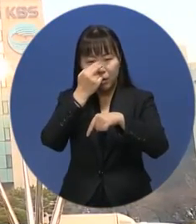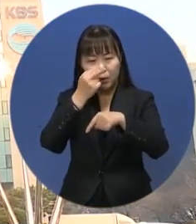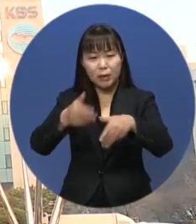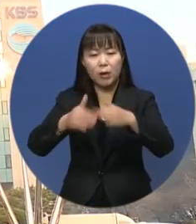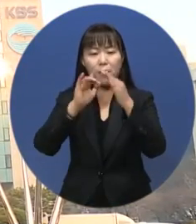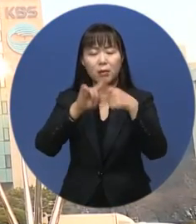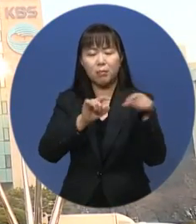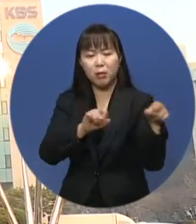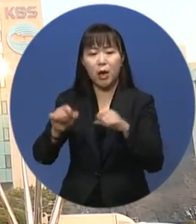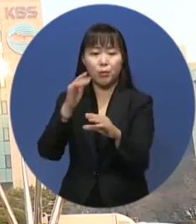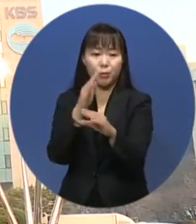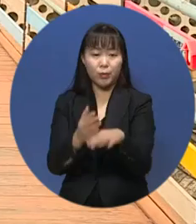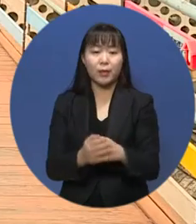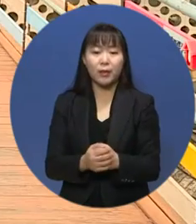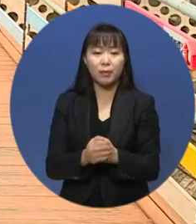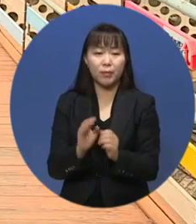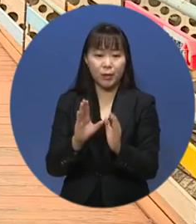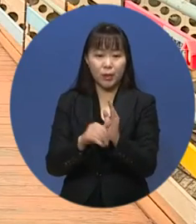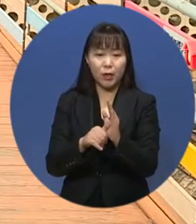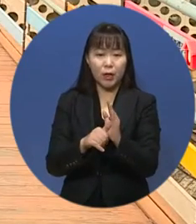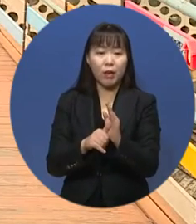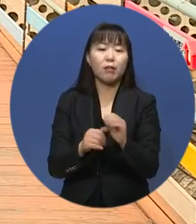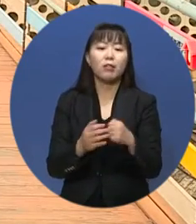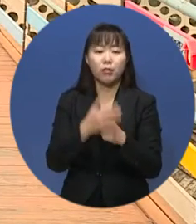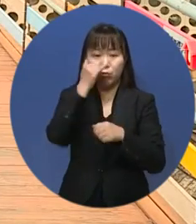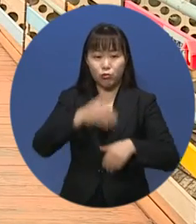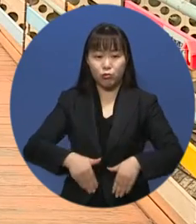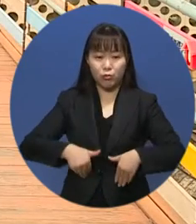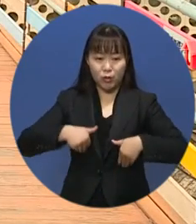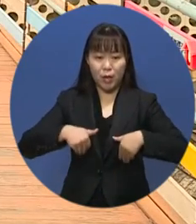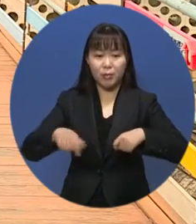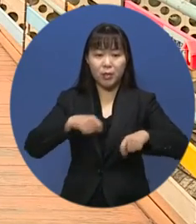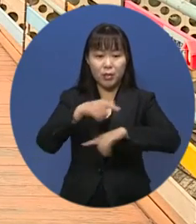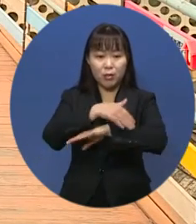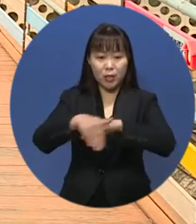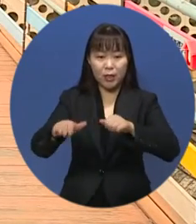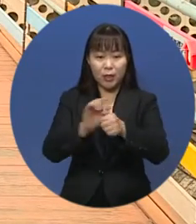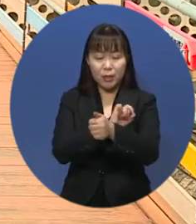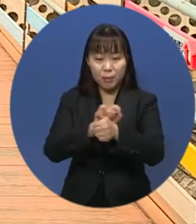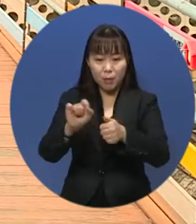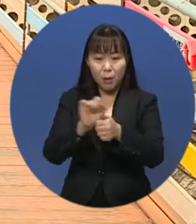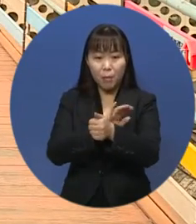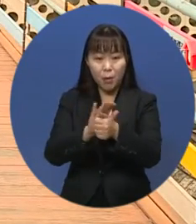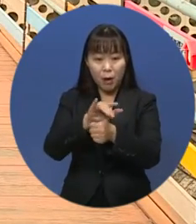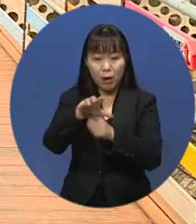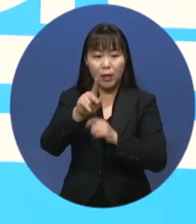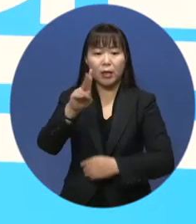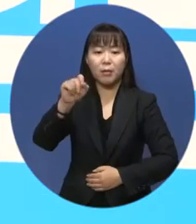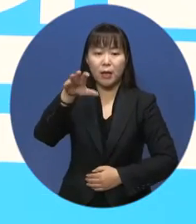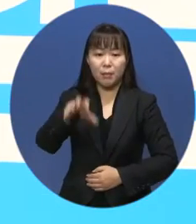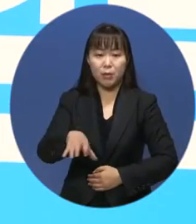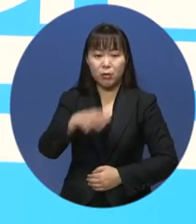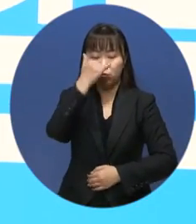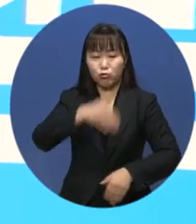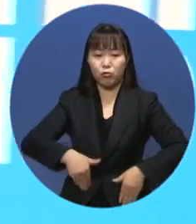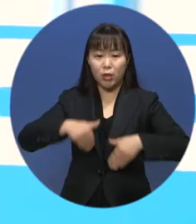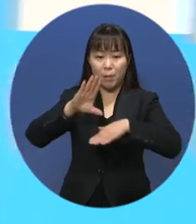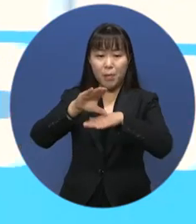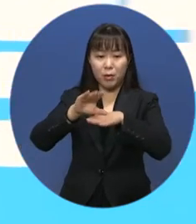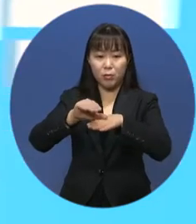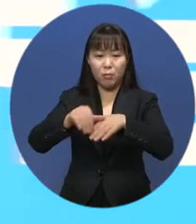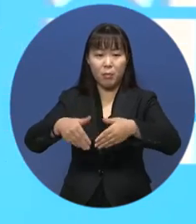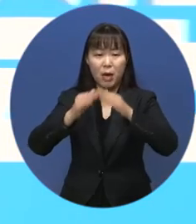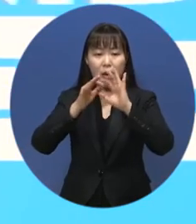지적입니다. 이날 충청남도 정책특별보좌관들은 여의도 KBS 앞에서 충남방송총국